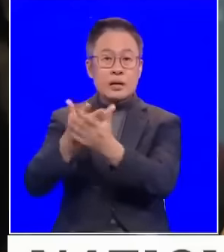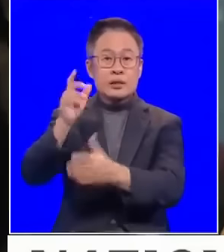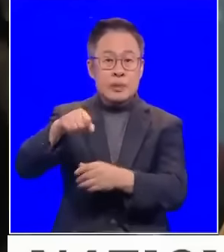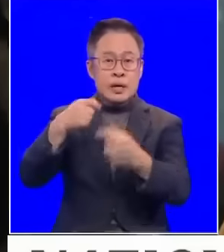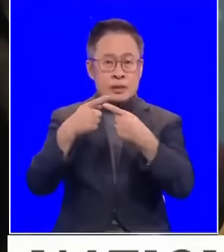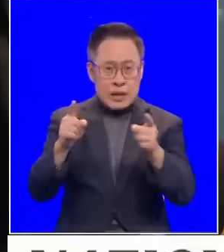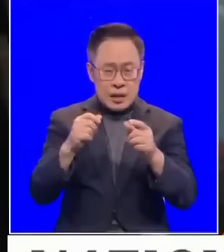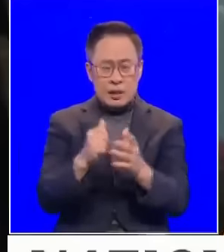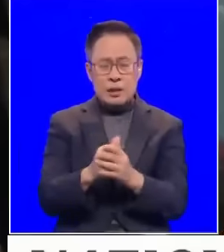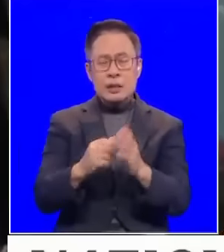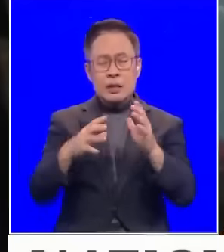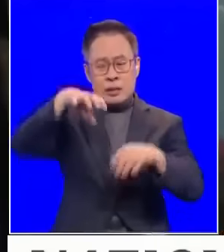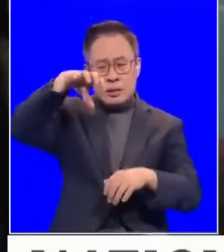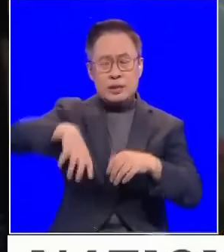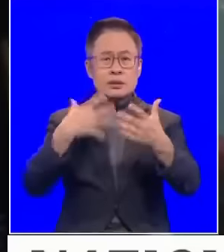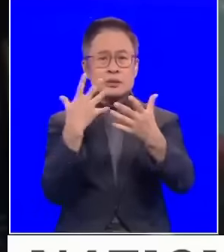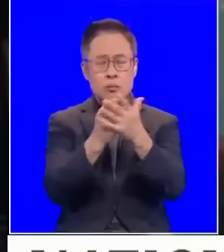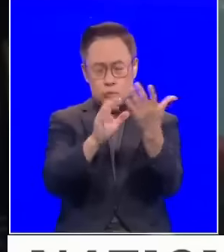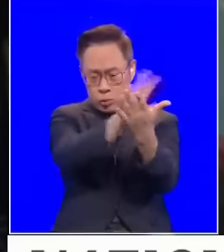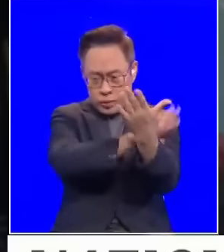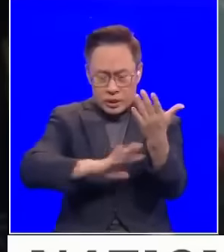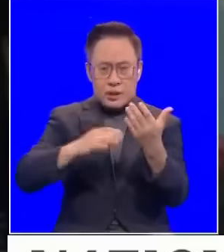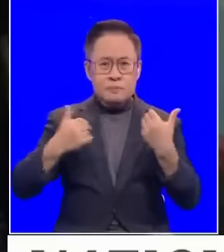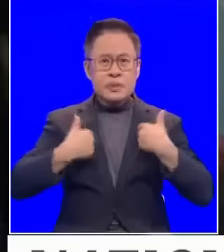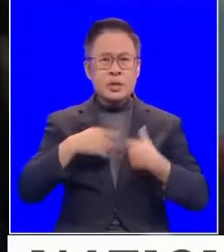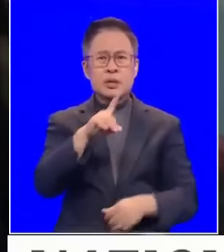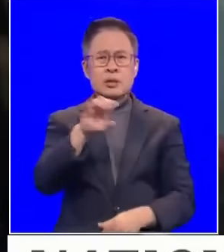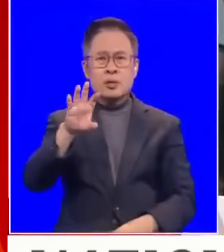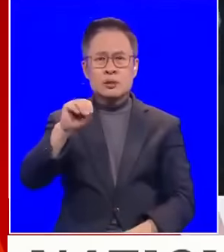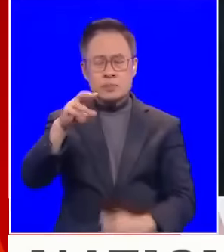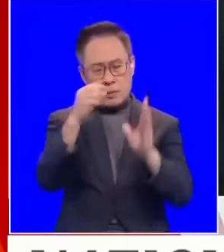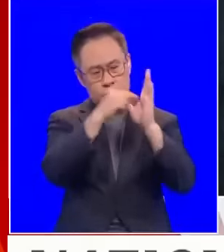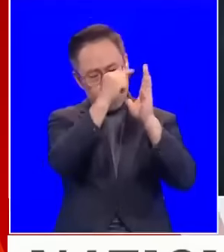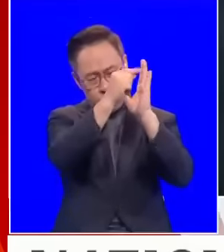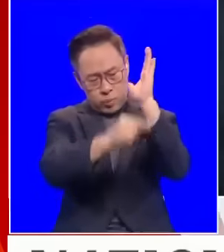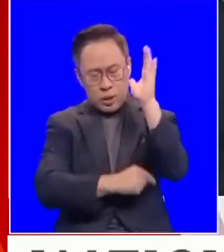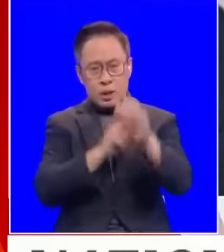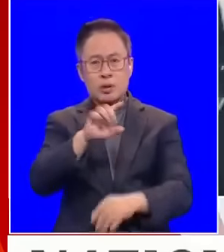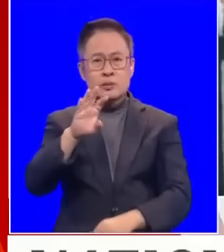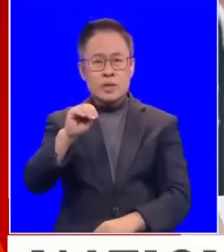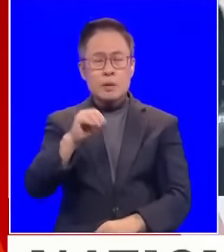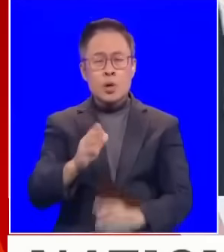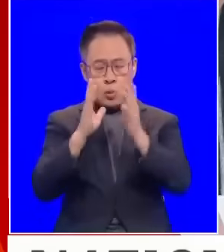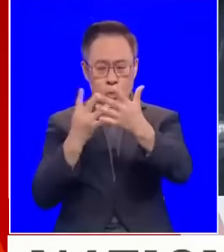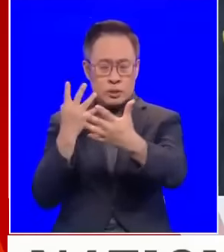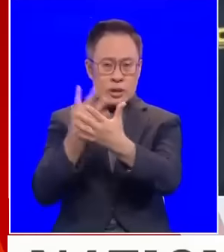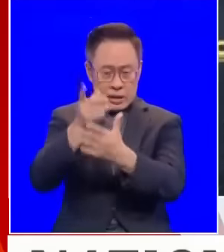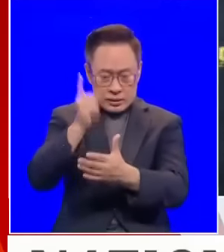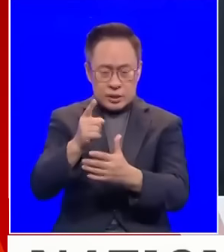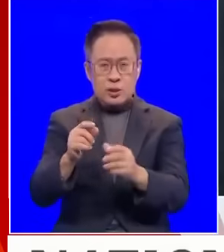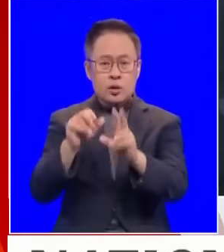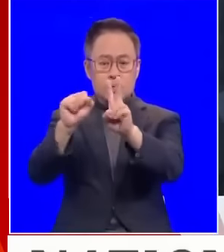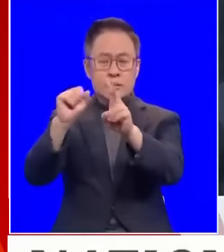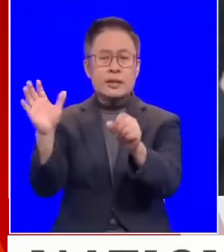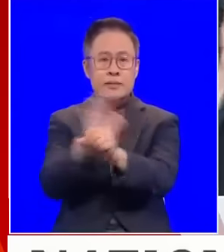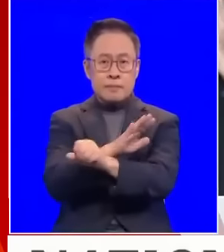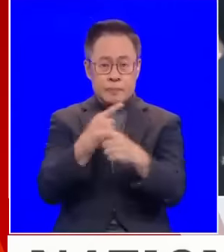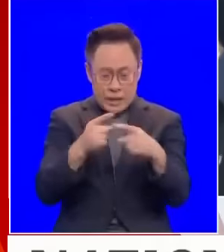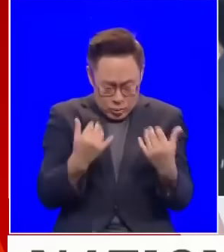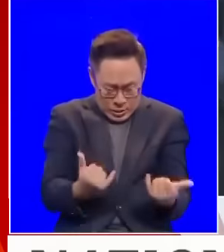143แห่งไงแล้วสามารถที่จะบรรจุผู้ต้องหาได้แค่ 200,000 คนแต่ปัจจุบันเนี่ยมีผู้ต้องหาเกือบๆ 300,000 ค